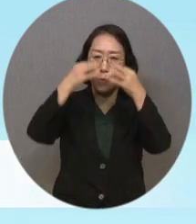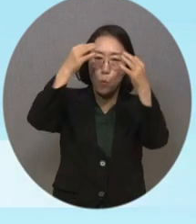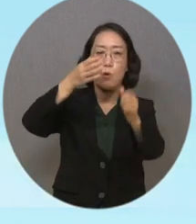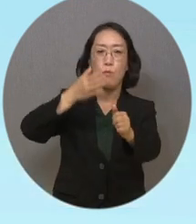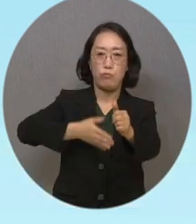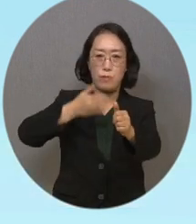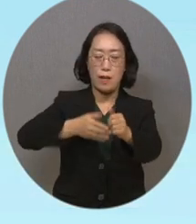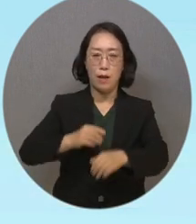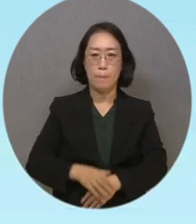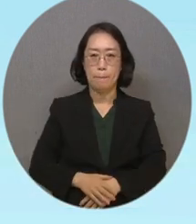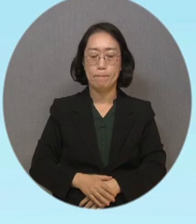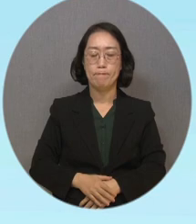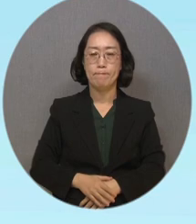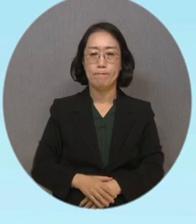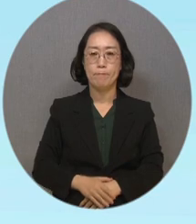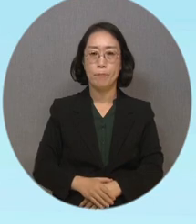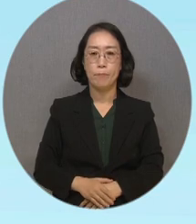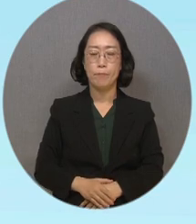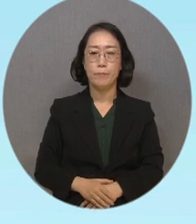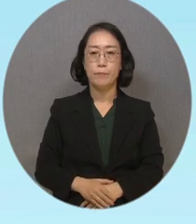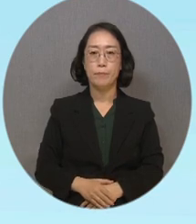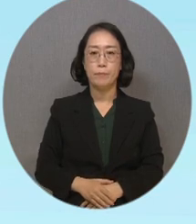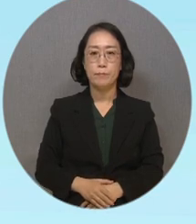촉구했습니다 복지 T 뉴스 박순용 있니다